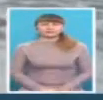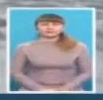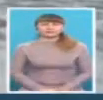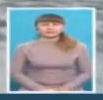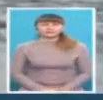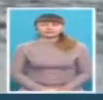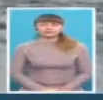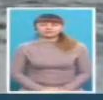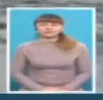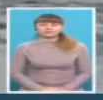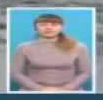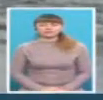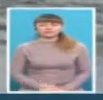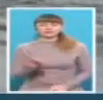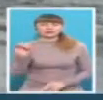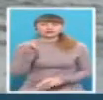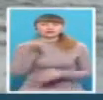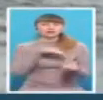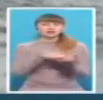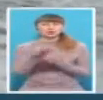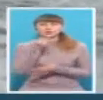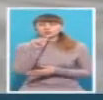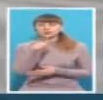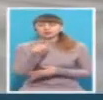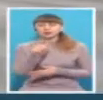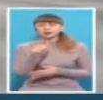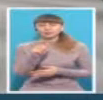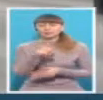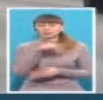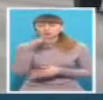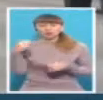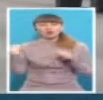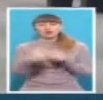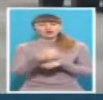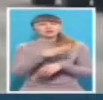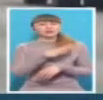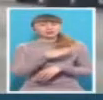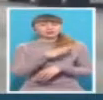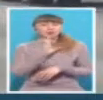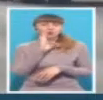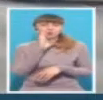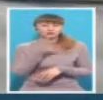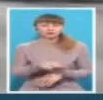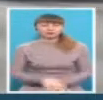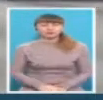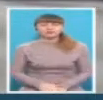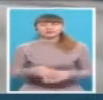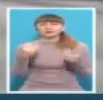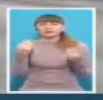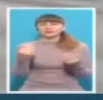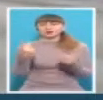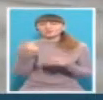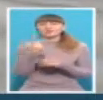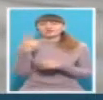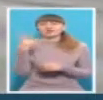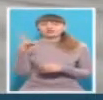тіркелген. Оның бірі қайғылы жағдаймен аяқталды. Оқиға 1 қараша күні түнгі сағат 2:30 шамасында Қостанай